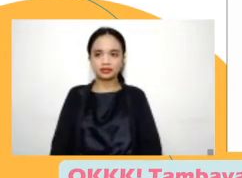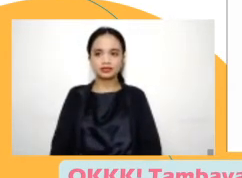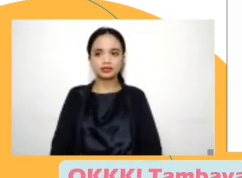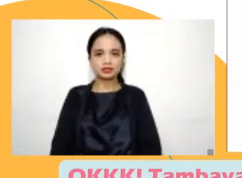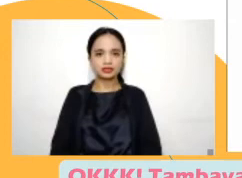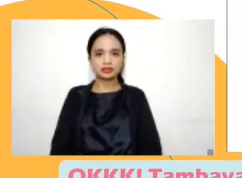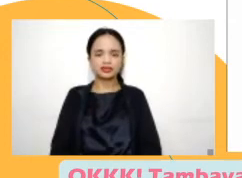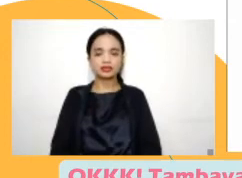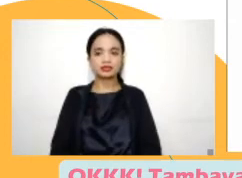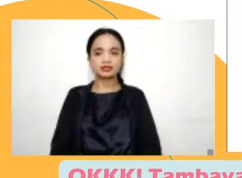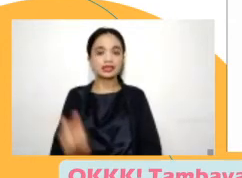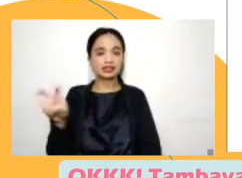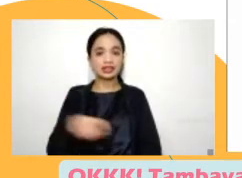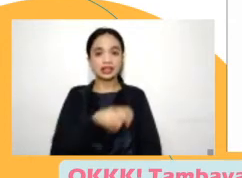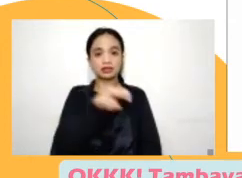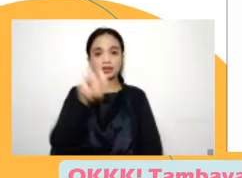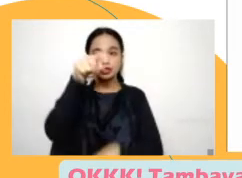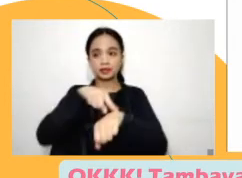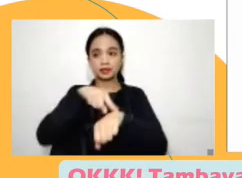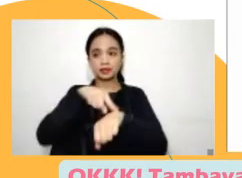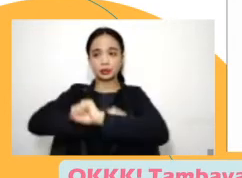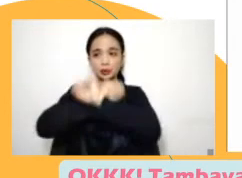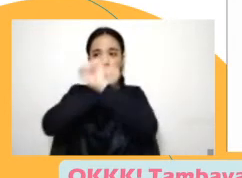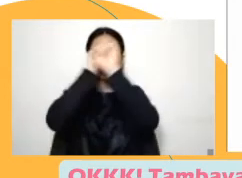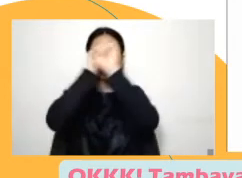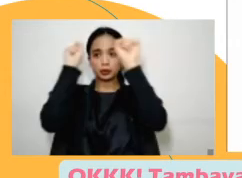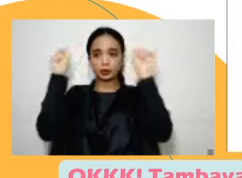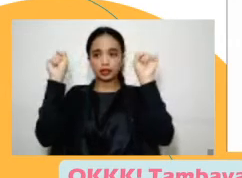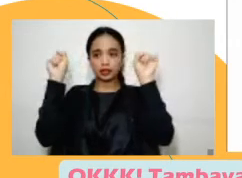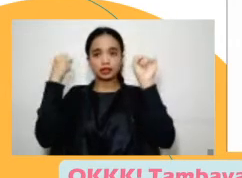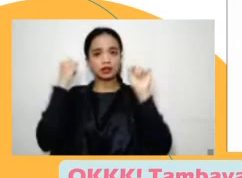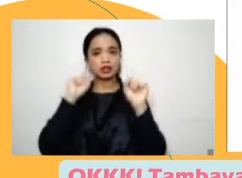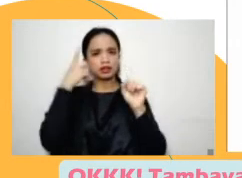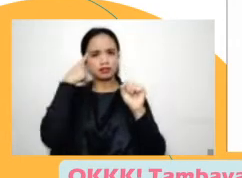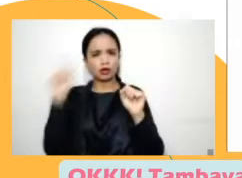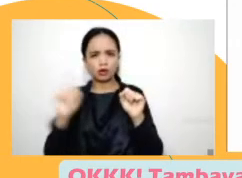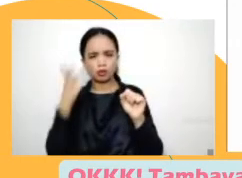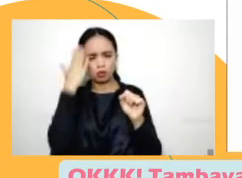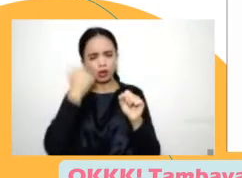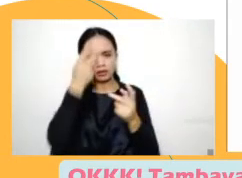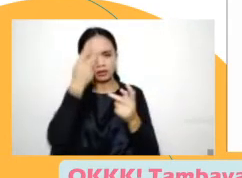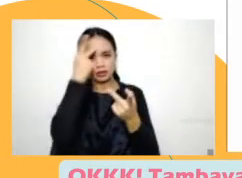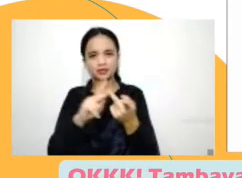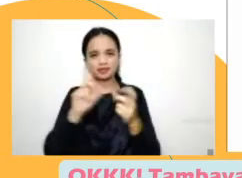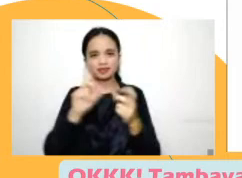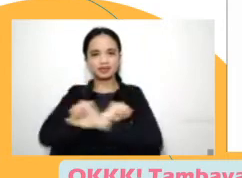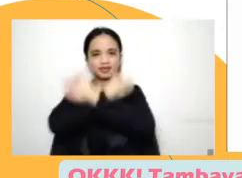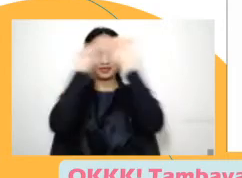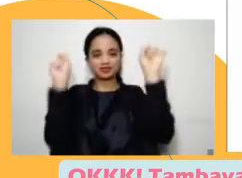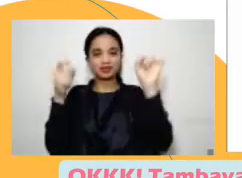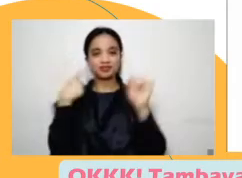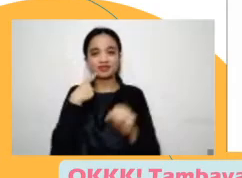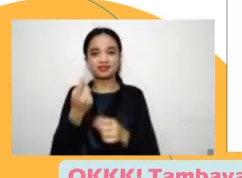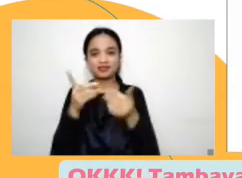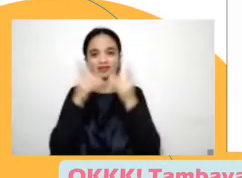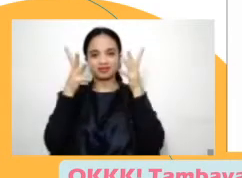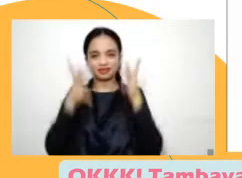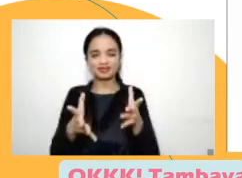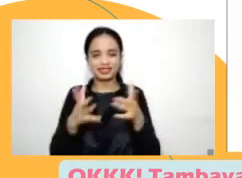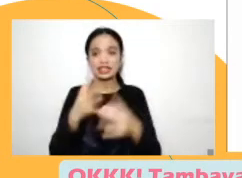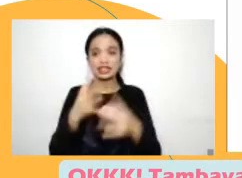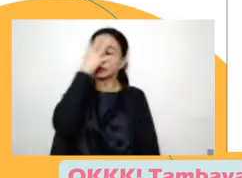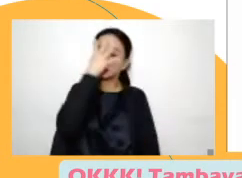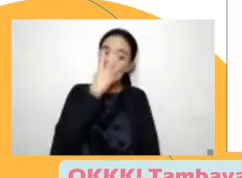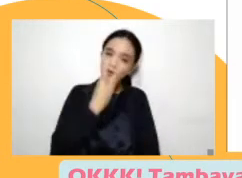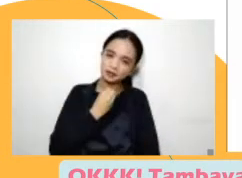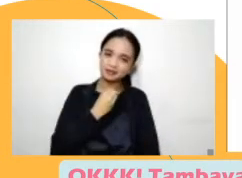Adventure time, mula pagising sa umaga, para saan ka bumabangon? Sabi nga ni Direk Ronnie kanina, hanggang sa ating pagtulog.